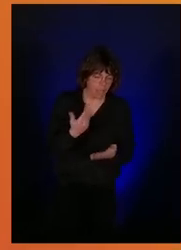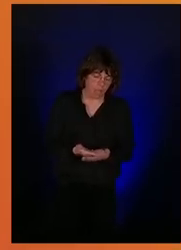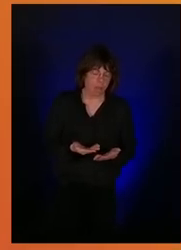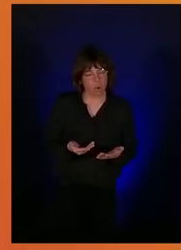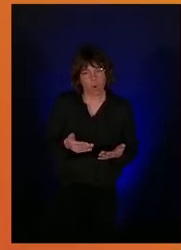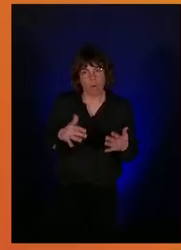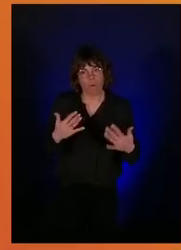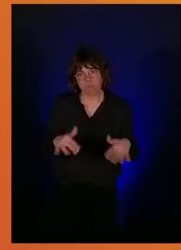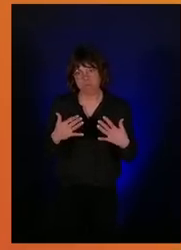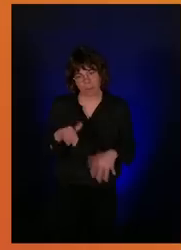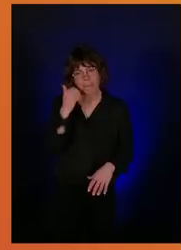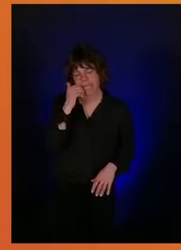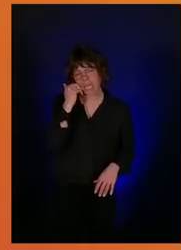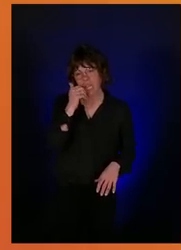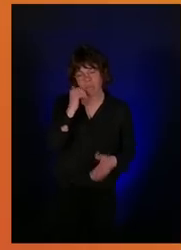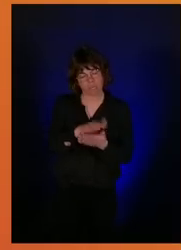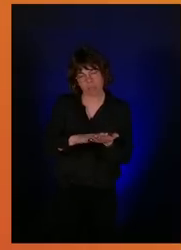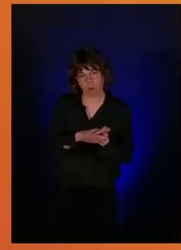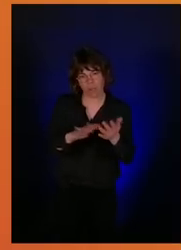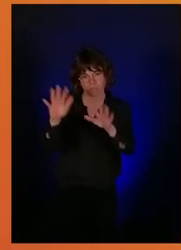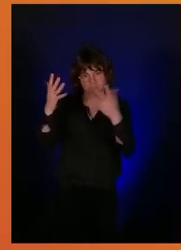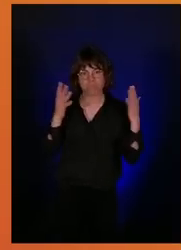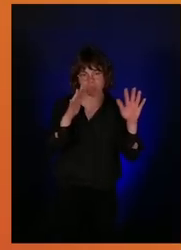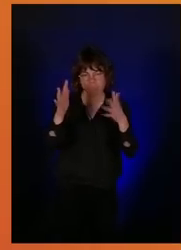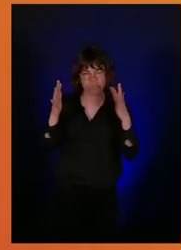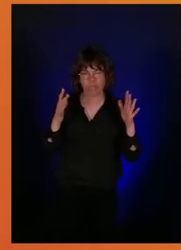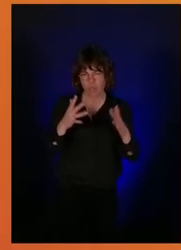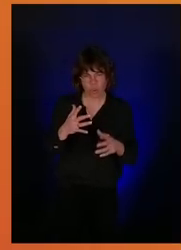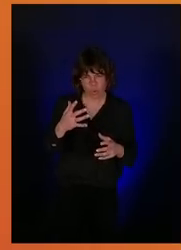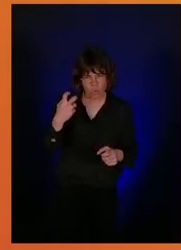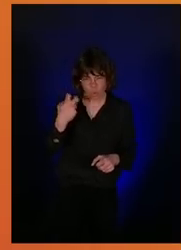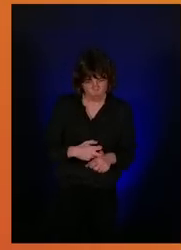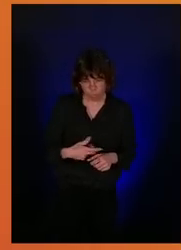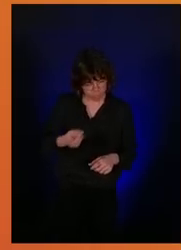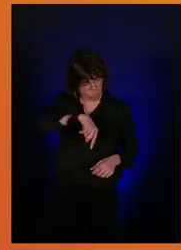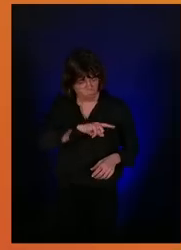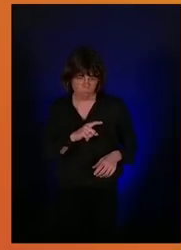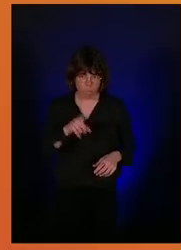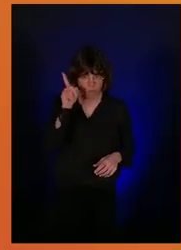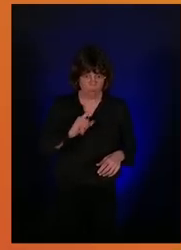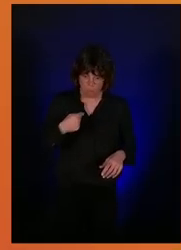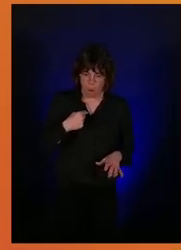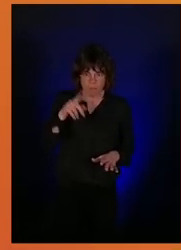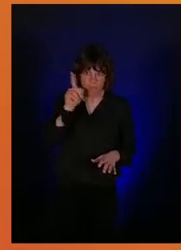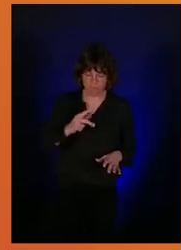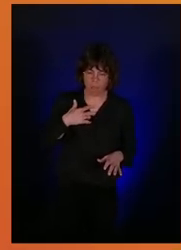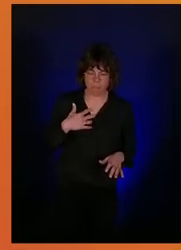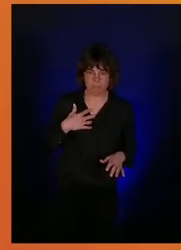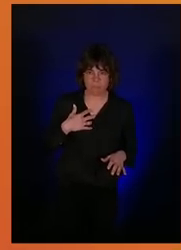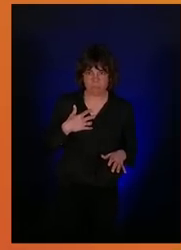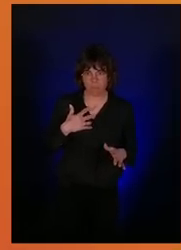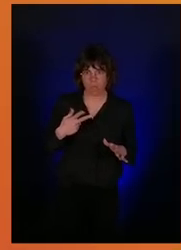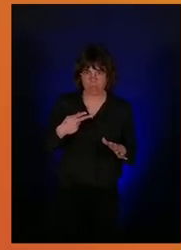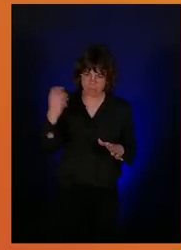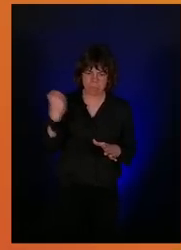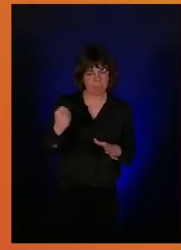devient hyper pénible. Je suis désolée, mais là, franchement, c'est lourd. Pour nous, les femmes, en tout cas, moi, pour ma femme, je le vis de plus en